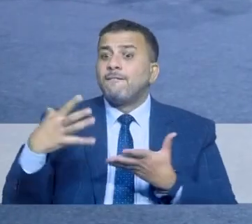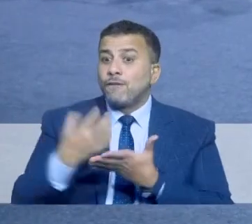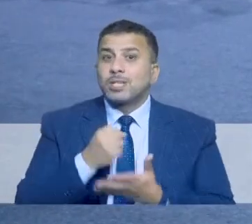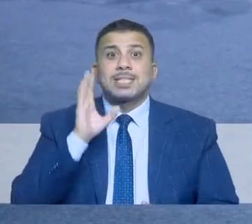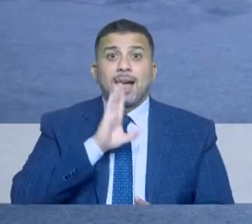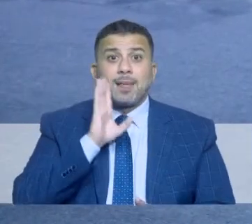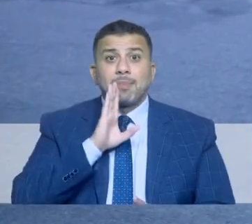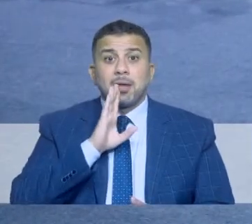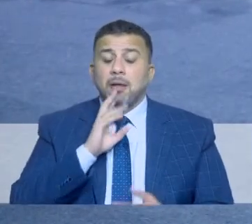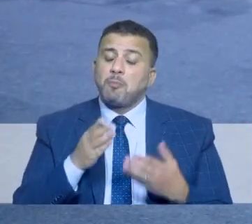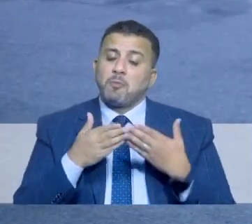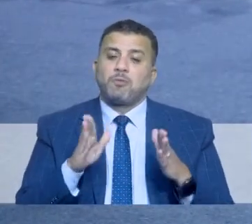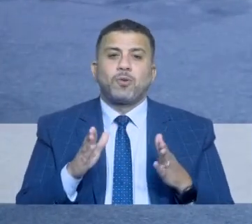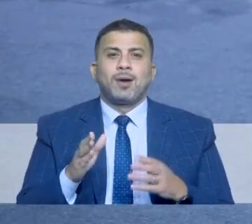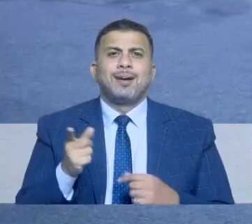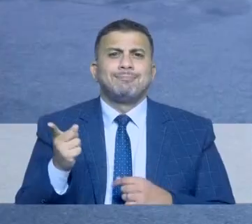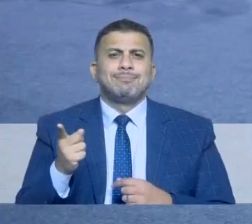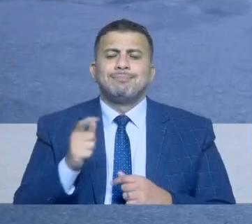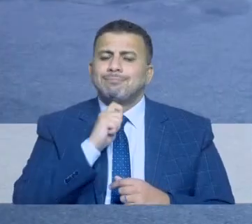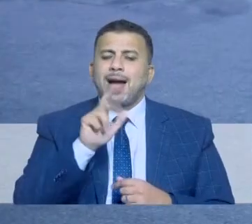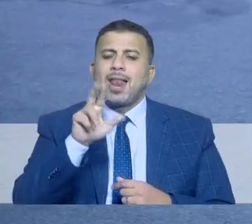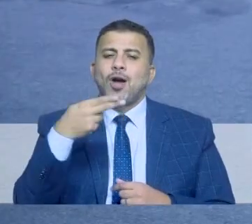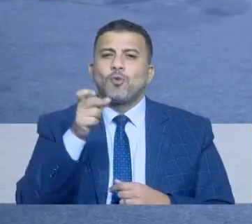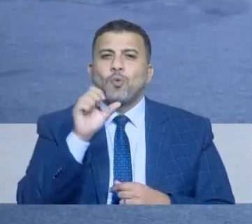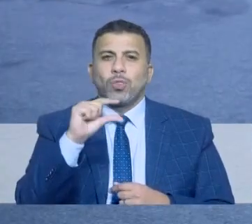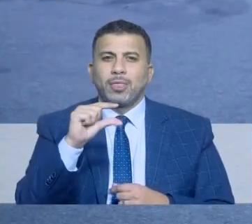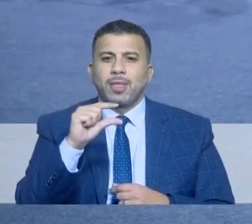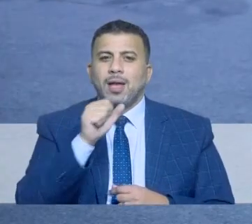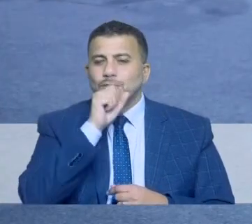التعليمية المتاحة. لأخبار الدار، العنود الصوري من إكسبو الشارقة.